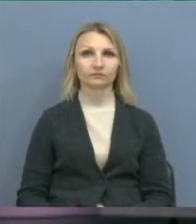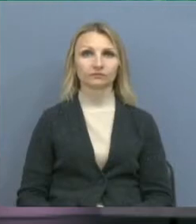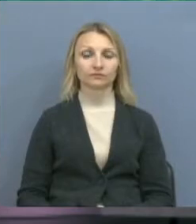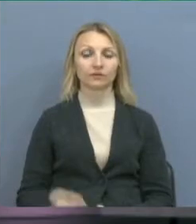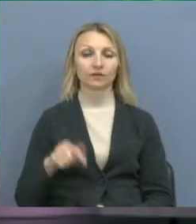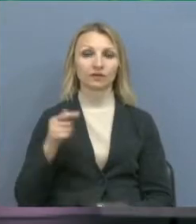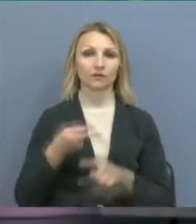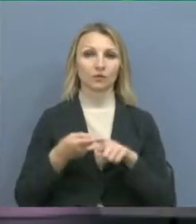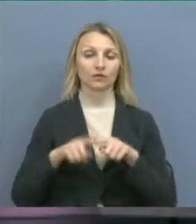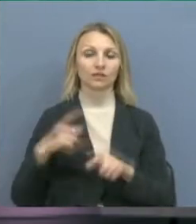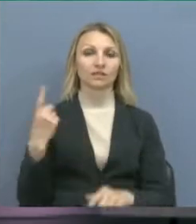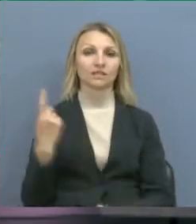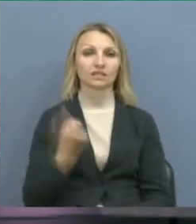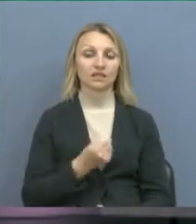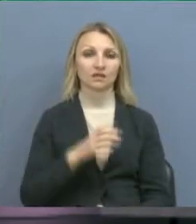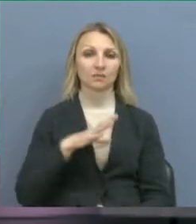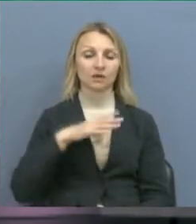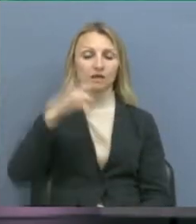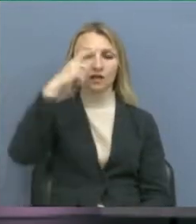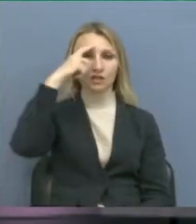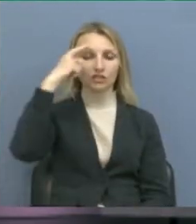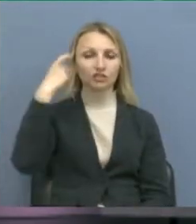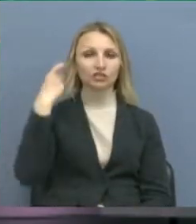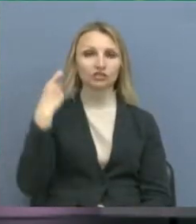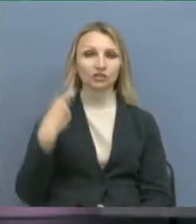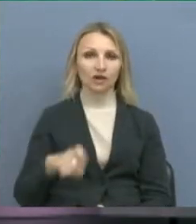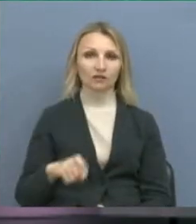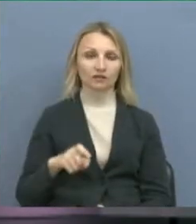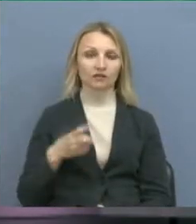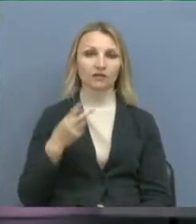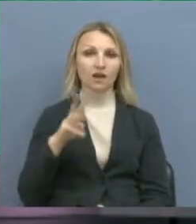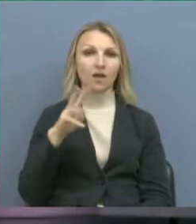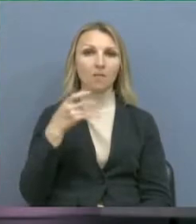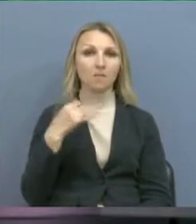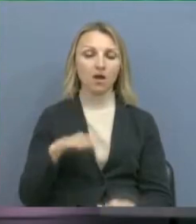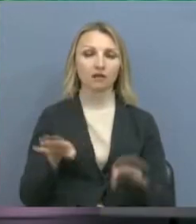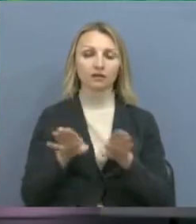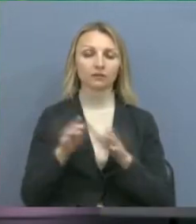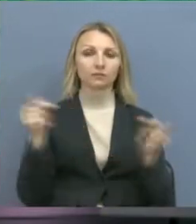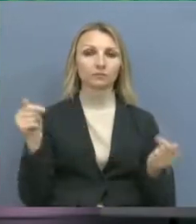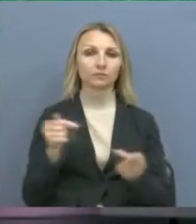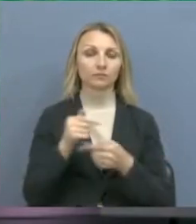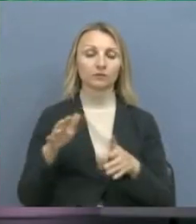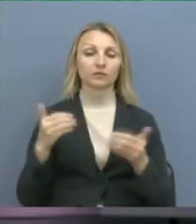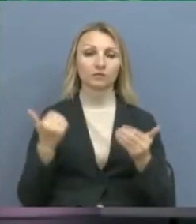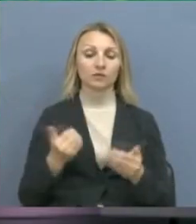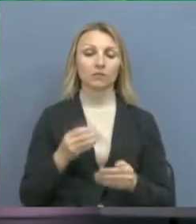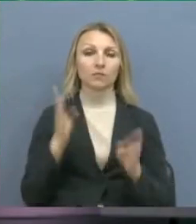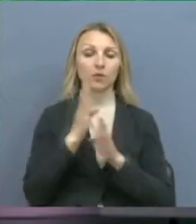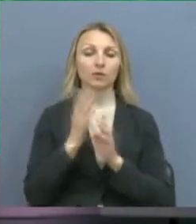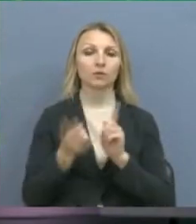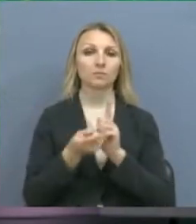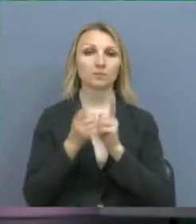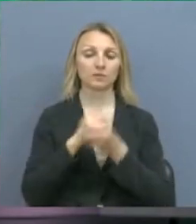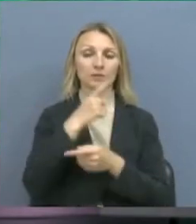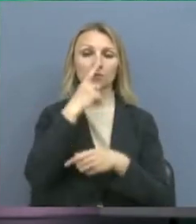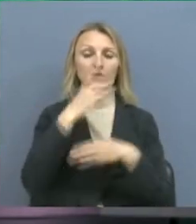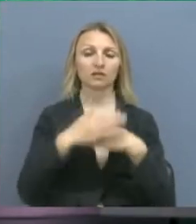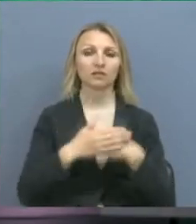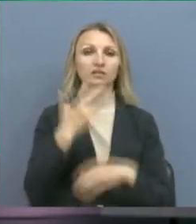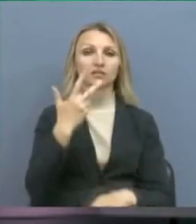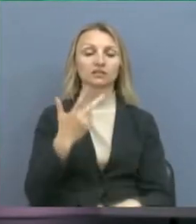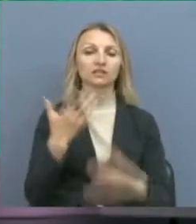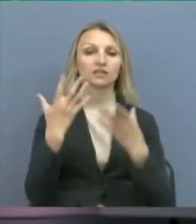Эта неделя выдалась на редкость жаркой и несвойственной для мая. Теперь погода меняется. В ближайшие 3 дня резкая смена